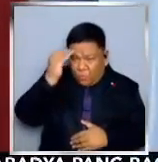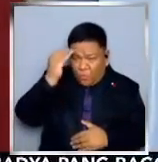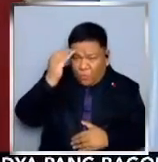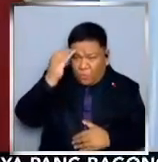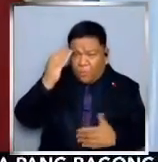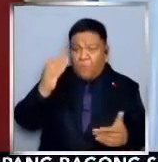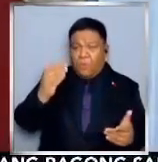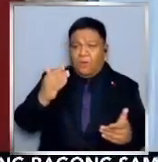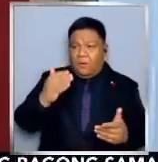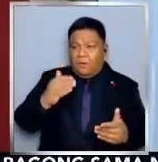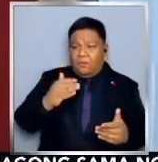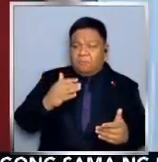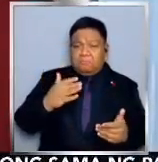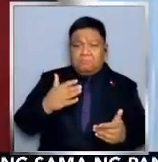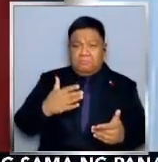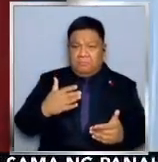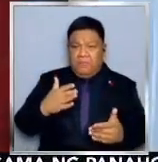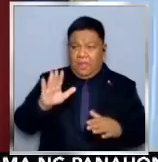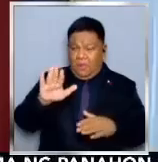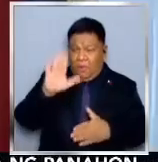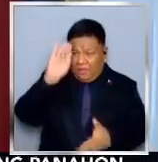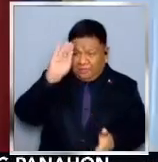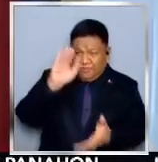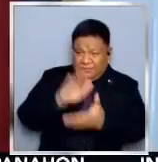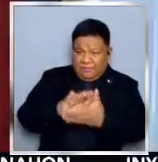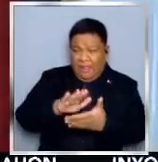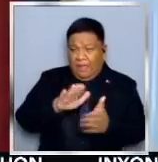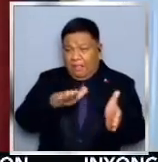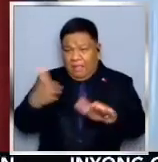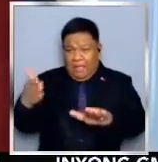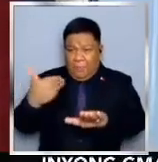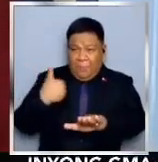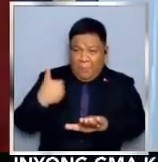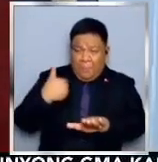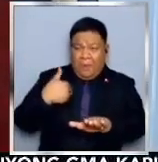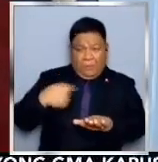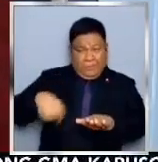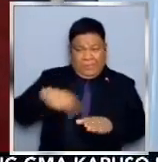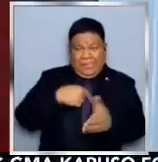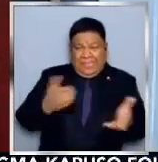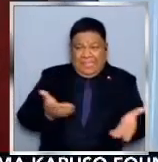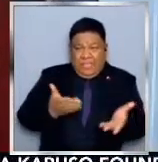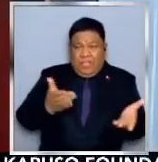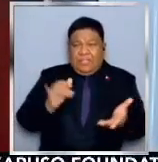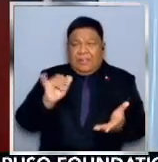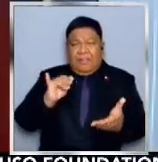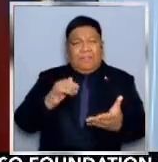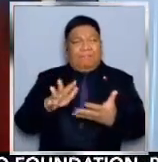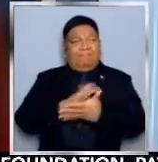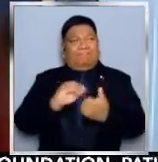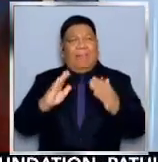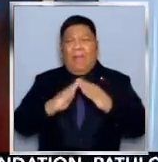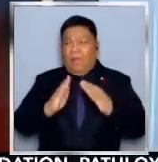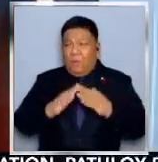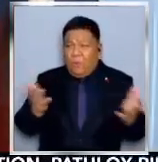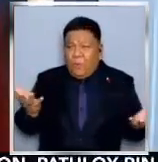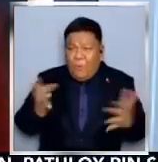bago pang namatay yung asawa mo, eh kami rin dito, na rin kami, wala na kaming bahay. Ang damit namin nakalibing